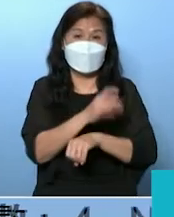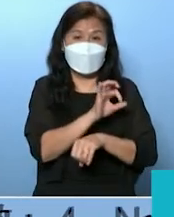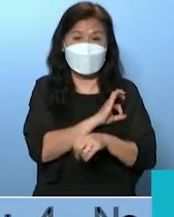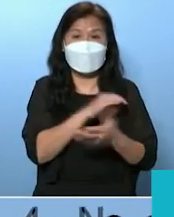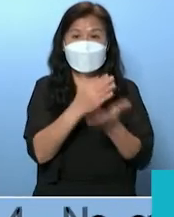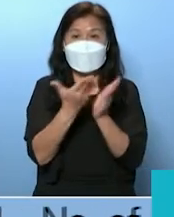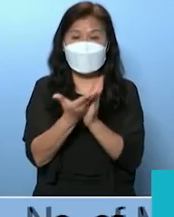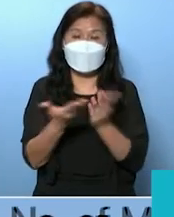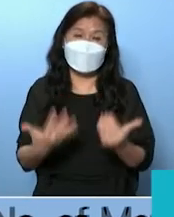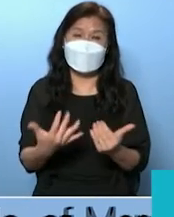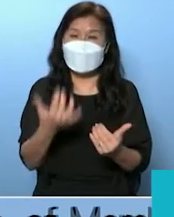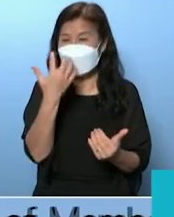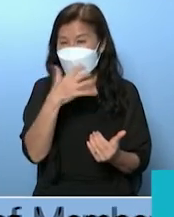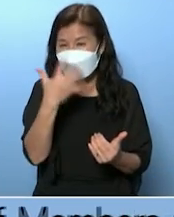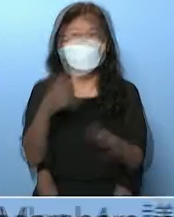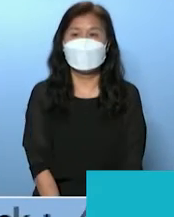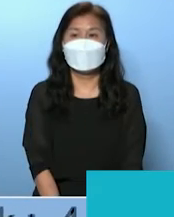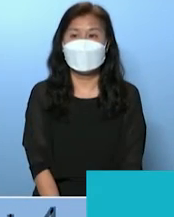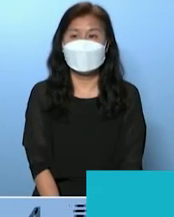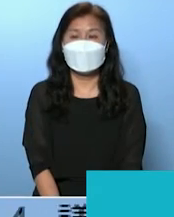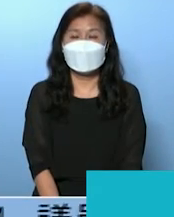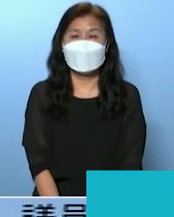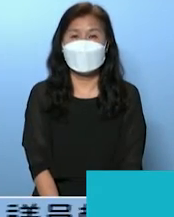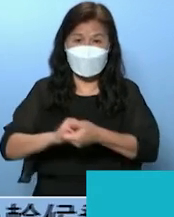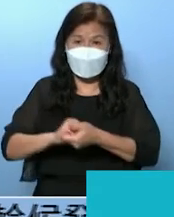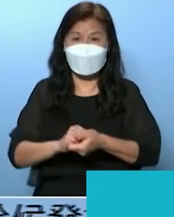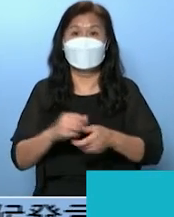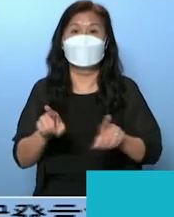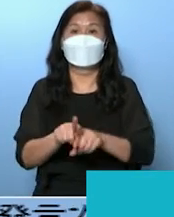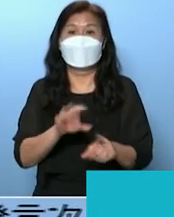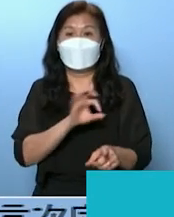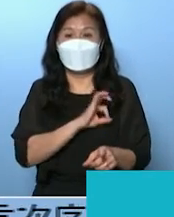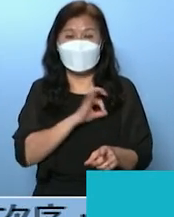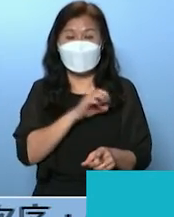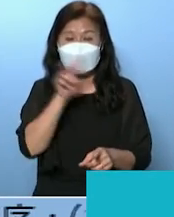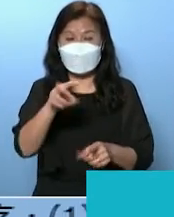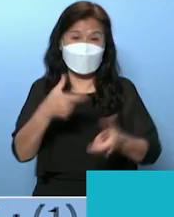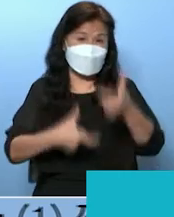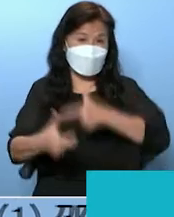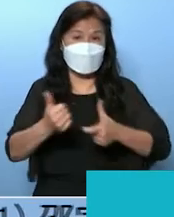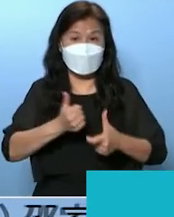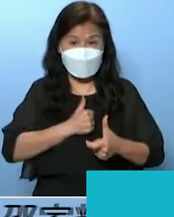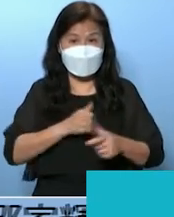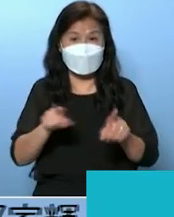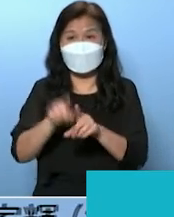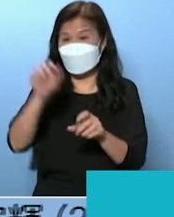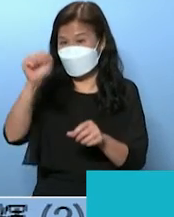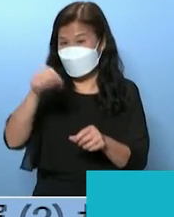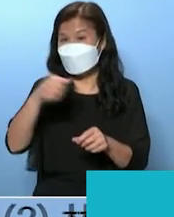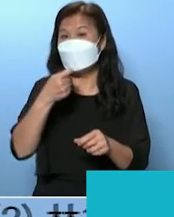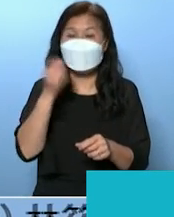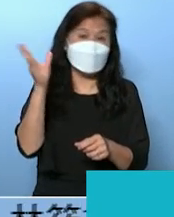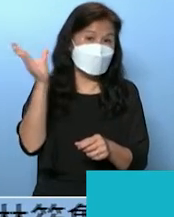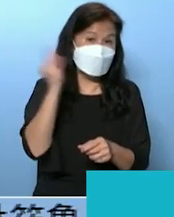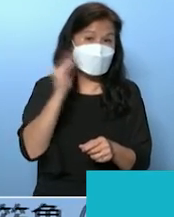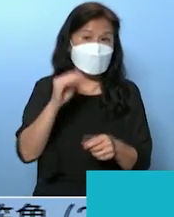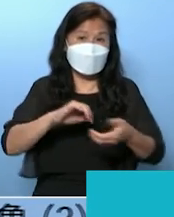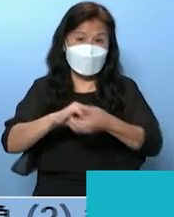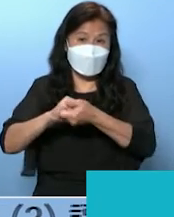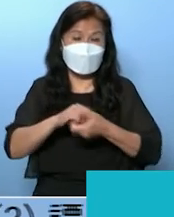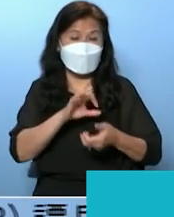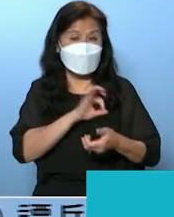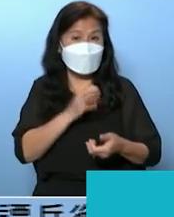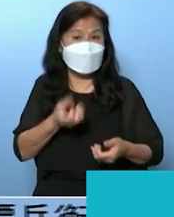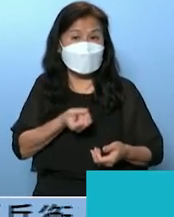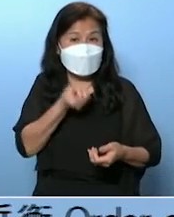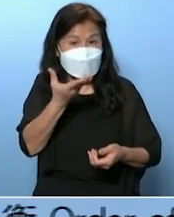在困難時期同舟共濟的精神。聯盟亦都樂見財政司司長是願意聆聽聯盟所提出的意